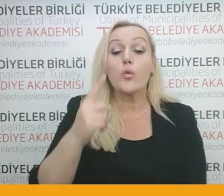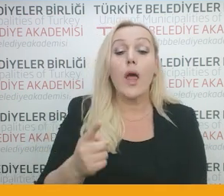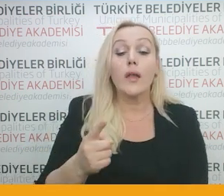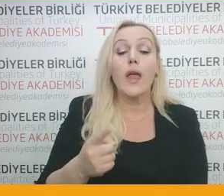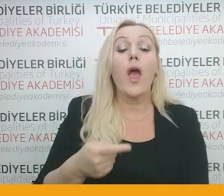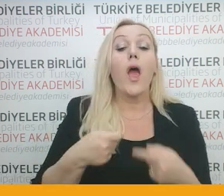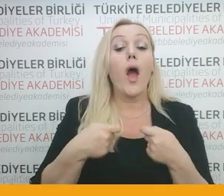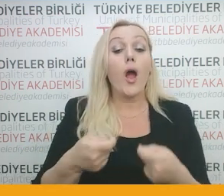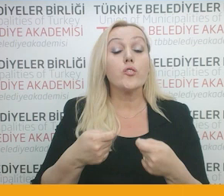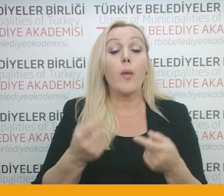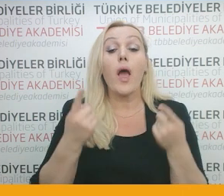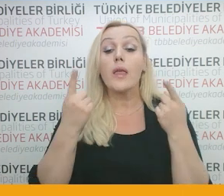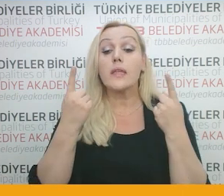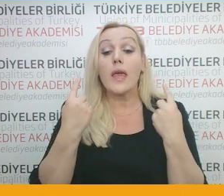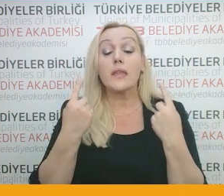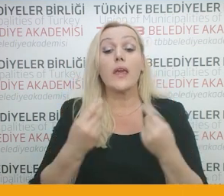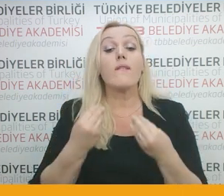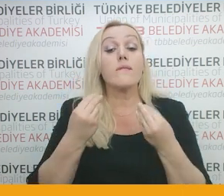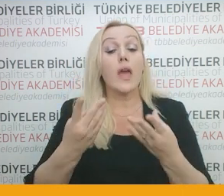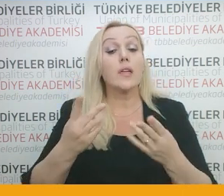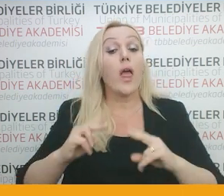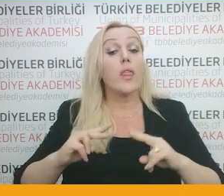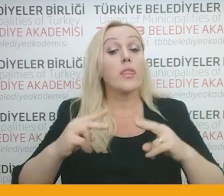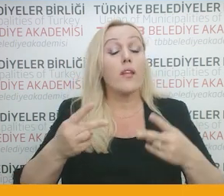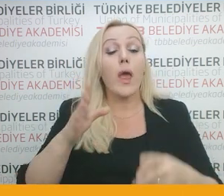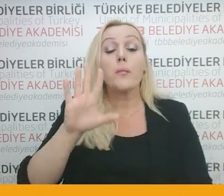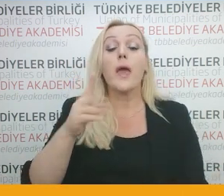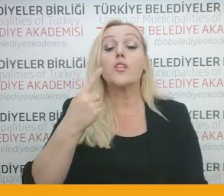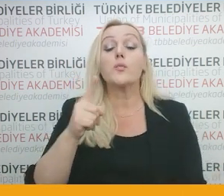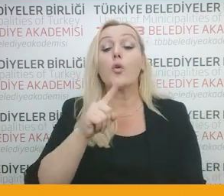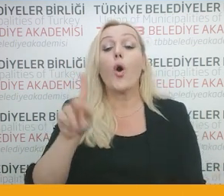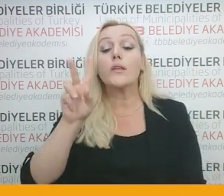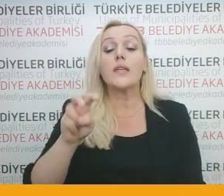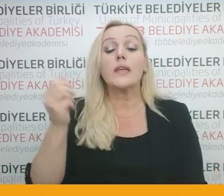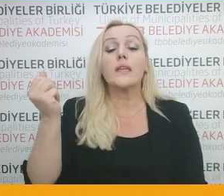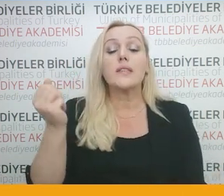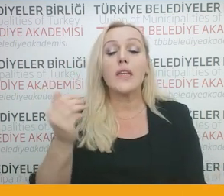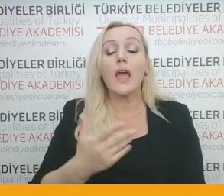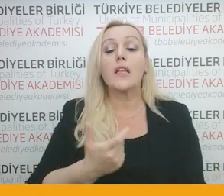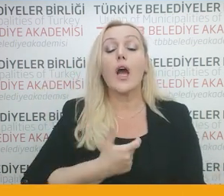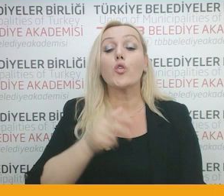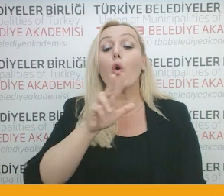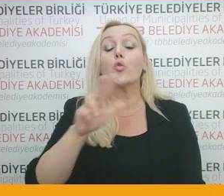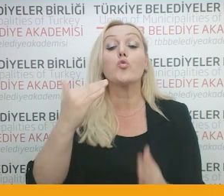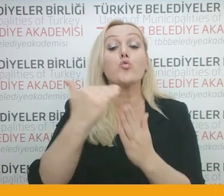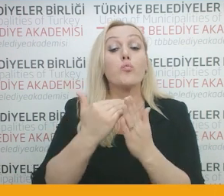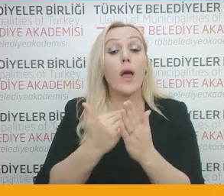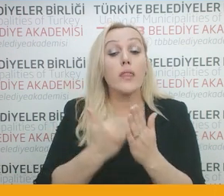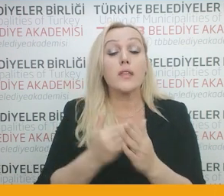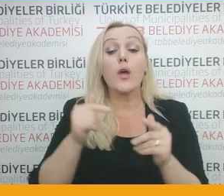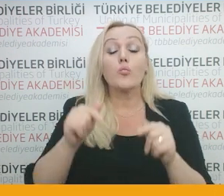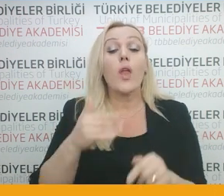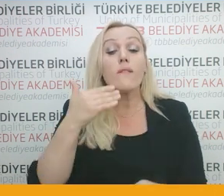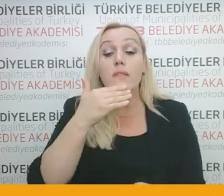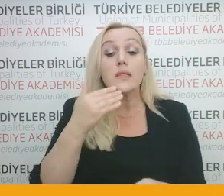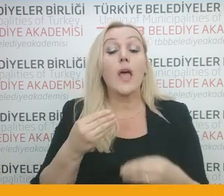bilim müdürlerine harcama yetkisini verir, yetkiyi devreder. 5018 sayılı yasanın 31. maddesi harcama yetkisinin devrine imkan veriyor.